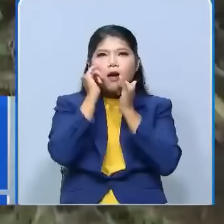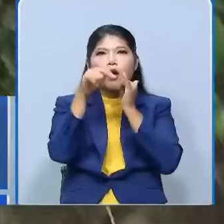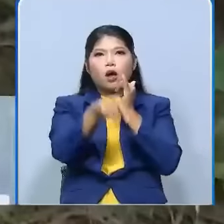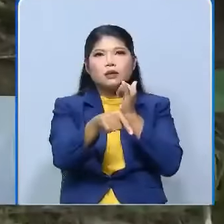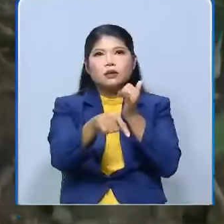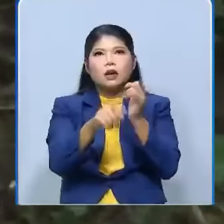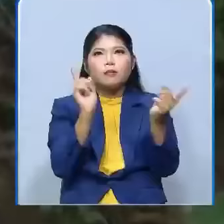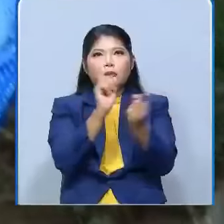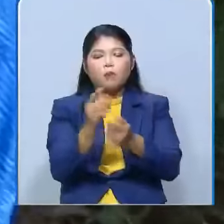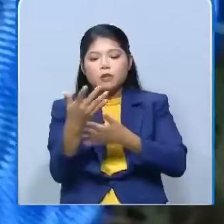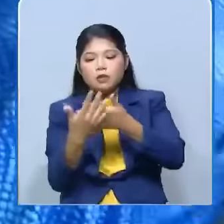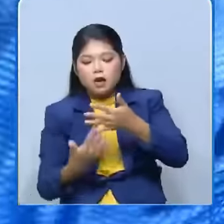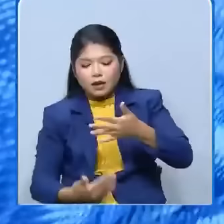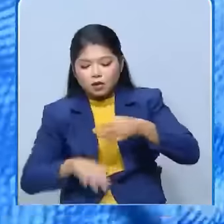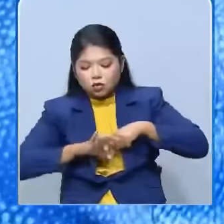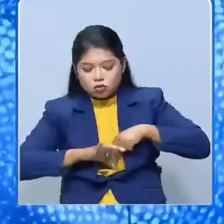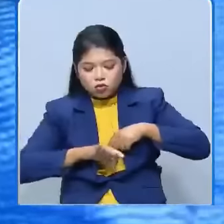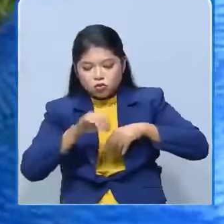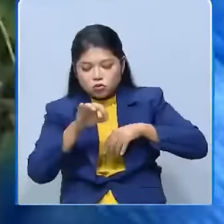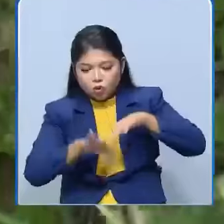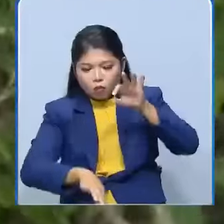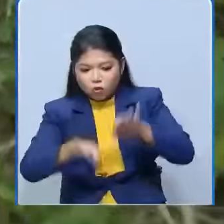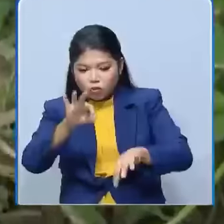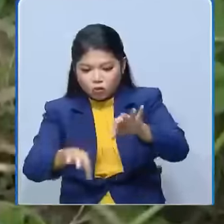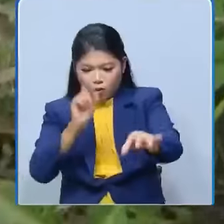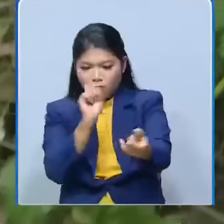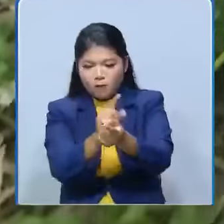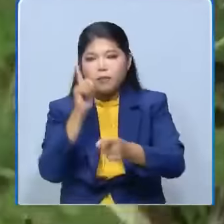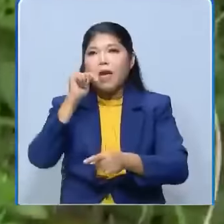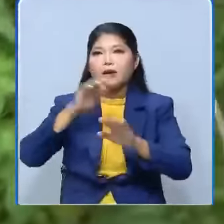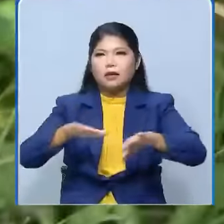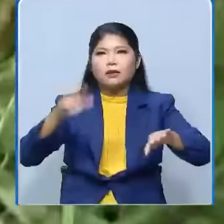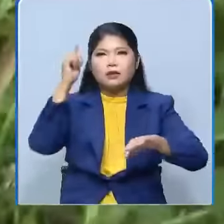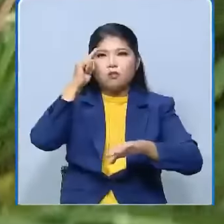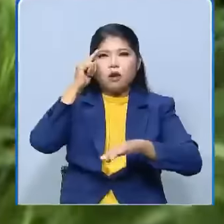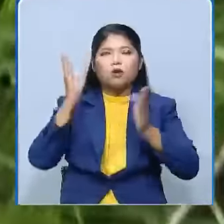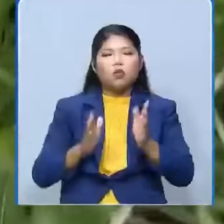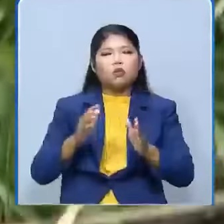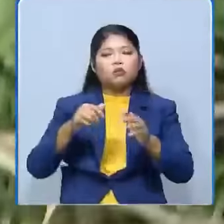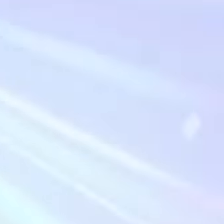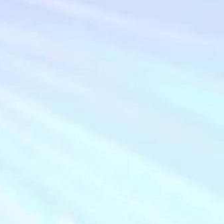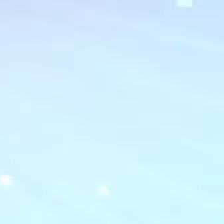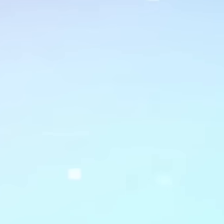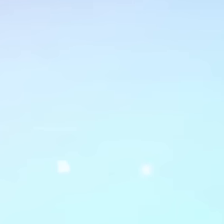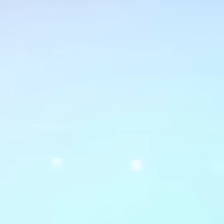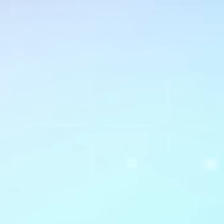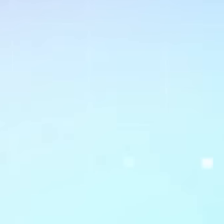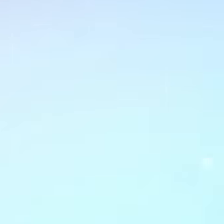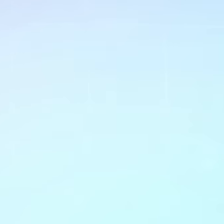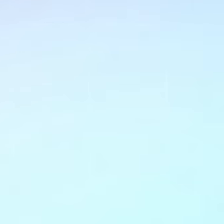ว่าไปเจอคราบเลือดแล้วก็มีรกตกอยู่ด้วยส่วนแม่ของเด็กทารกเนี่ยก็น่าจะไม่ใช่คนในพื้นที่ค่ะ